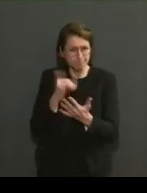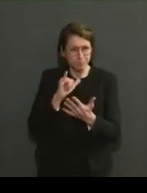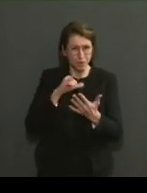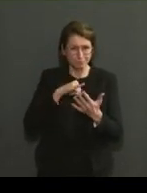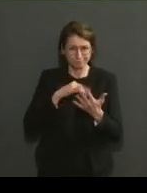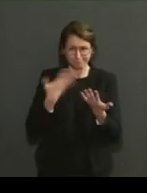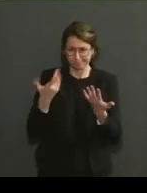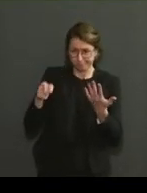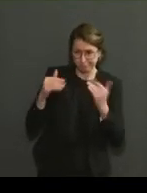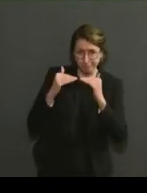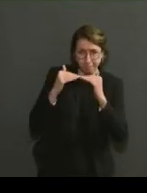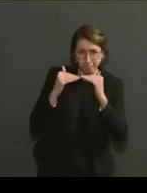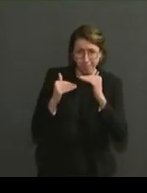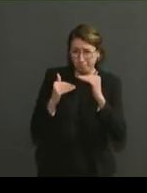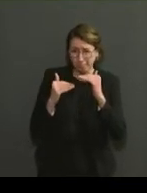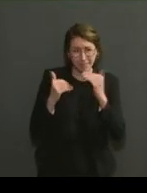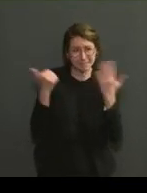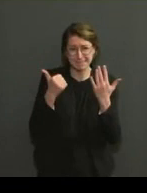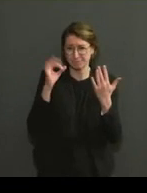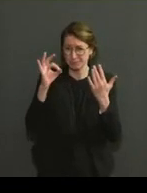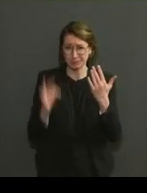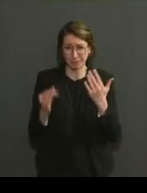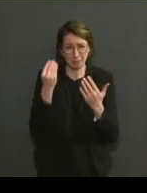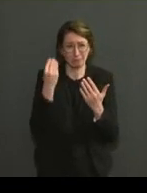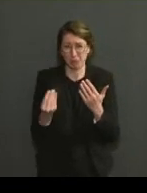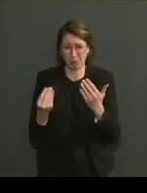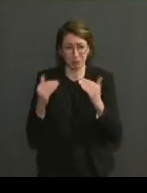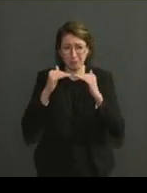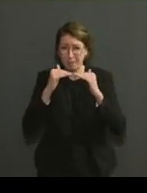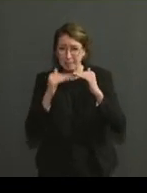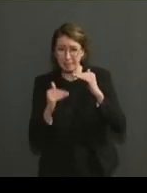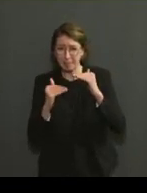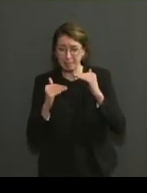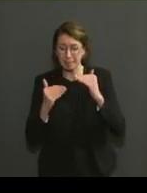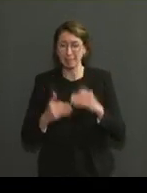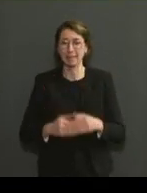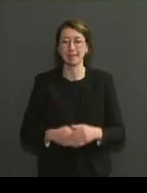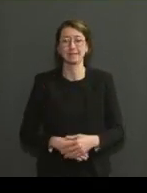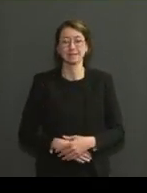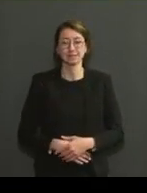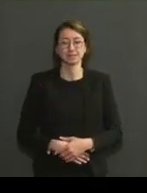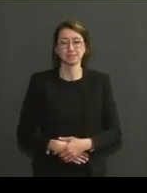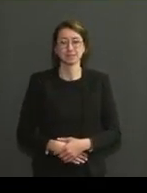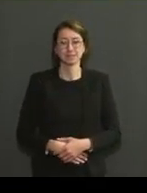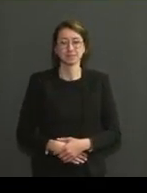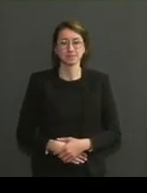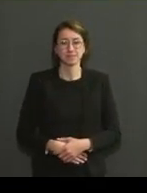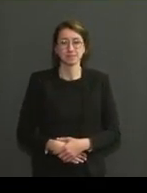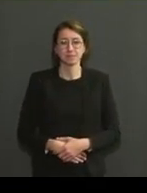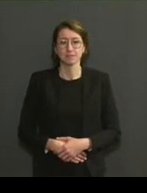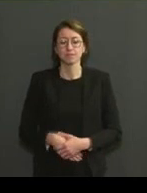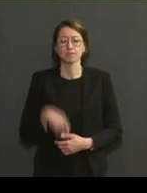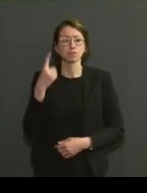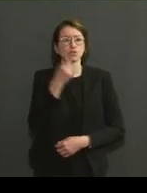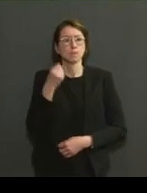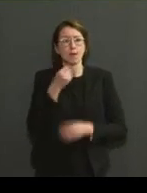de 6% sur une base hebdomadaire. Si on s'intéresse à la moyenne sur les 7 derniers jours,